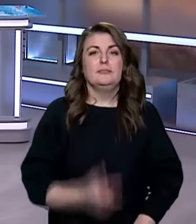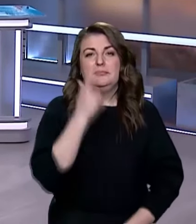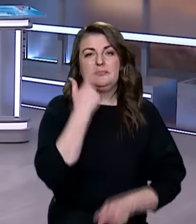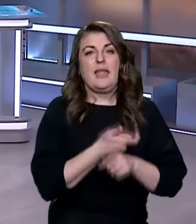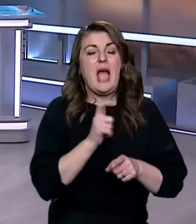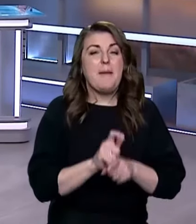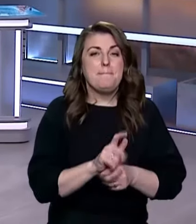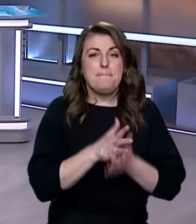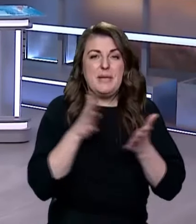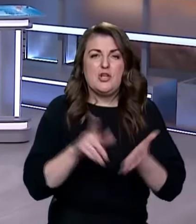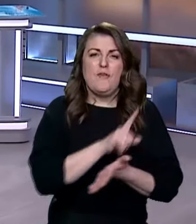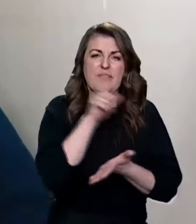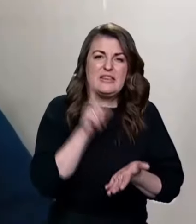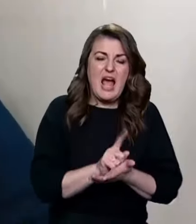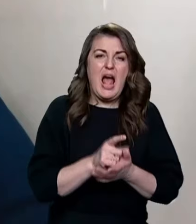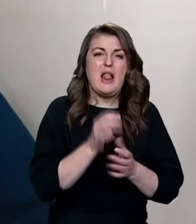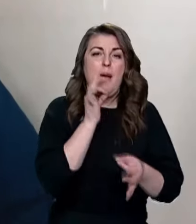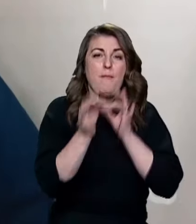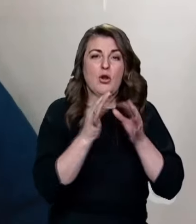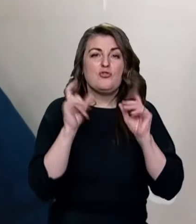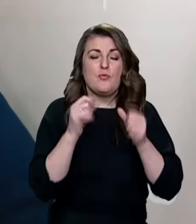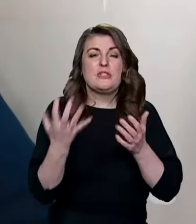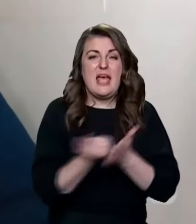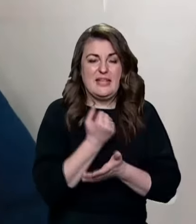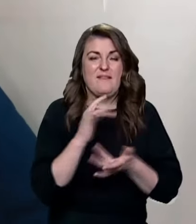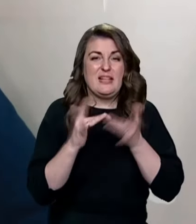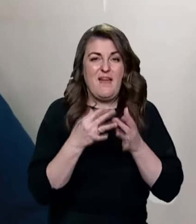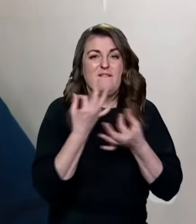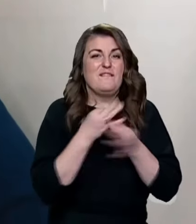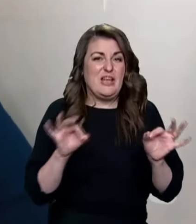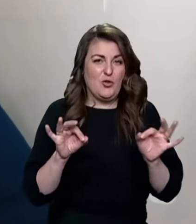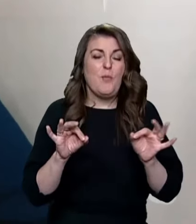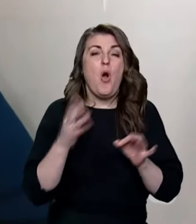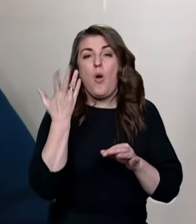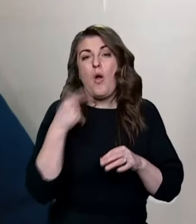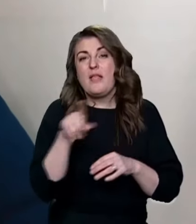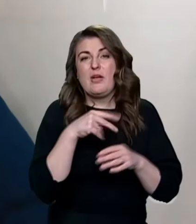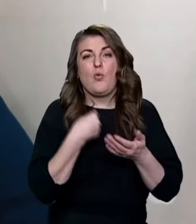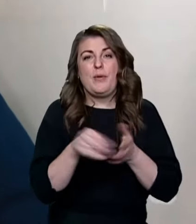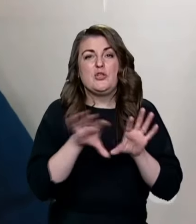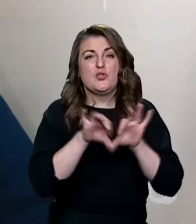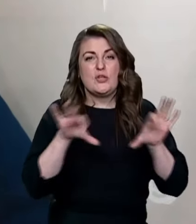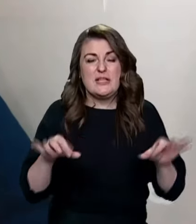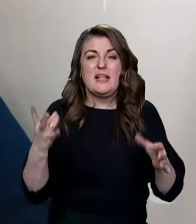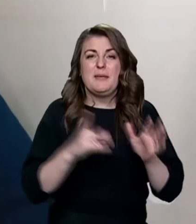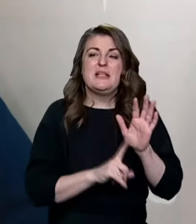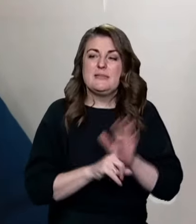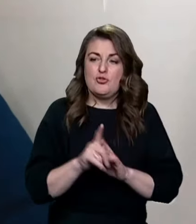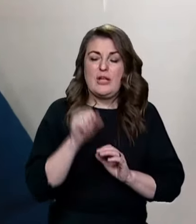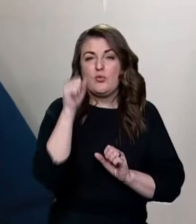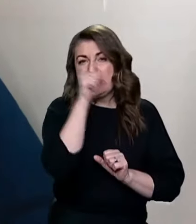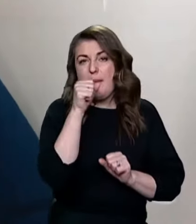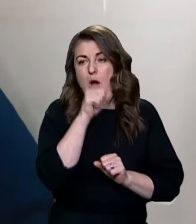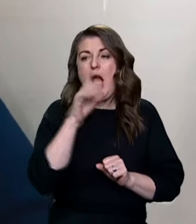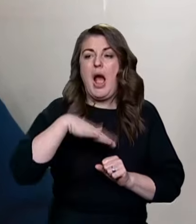Найбільш вдала порада, яку можна знайти в інтернеті у вільному доступі, коли ви купуєте сосиски, то треба їх спочатку